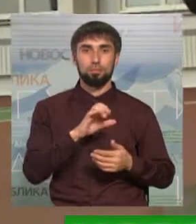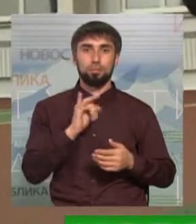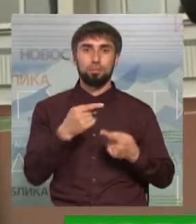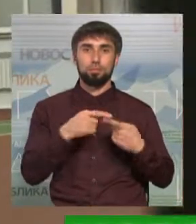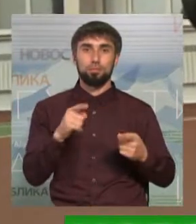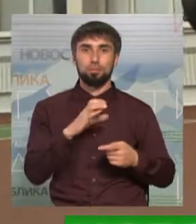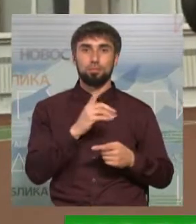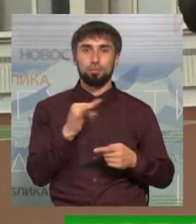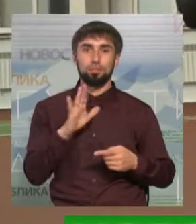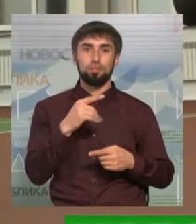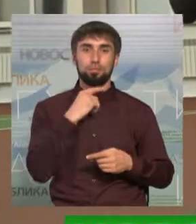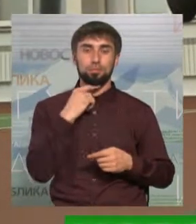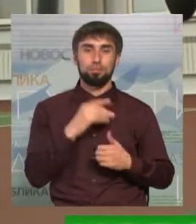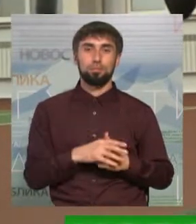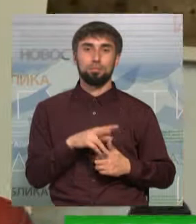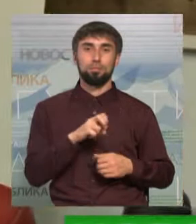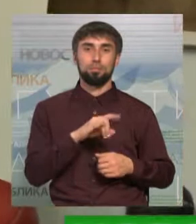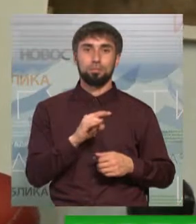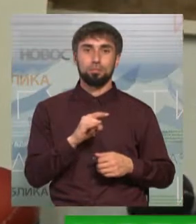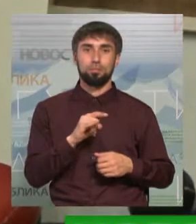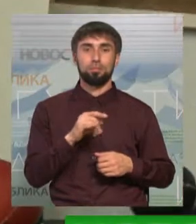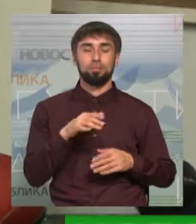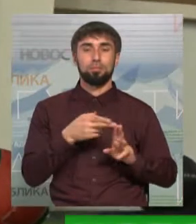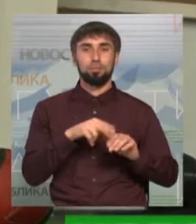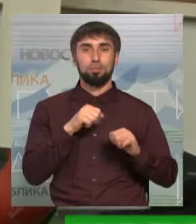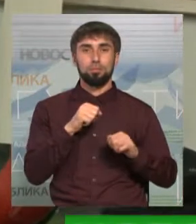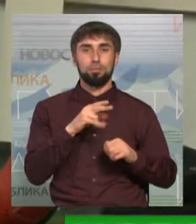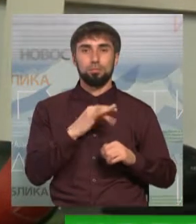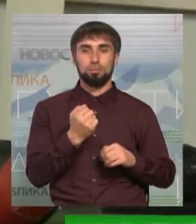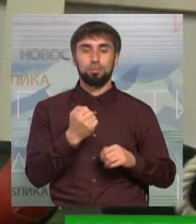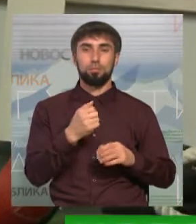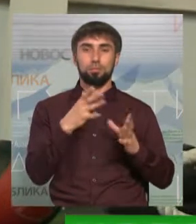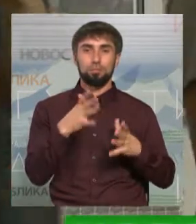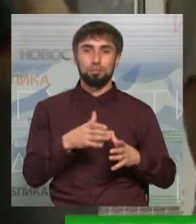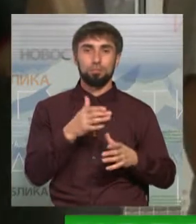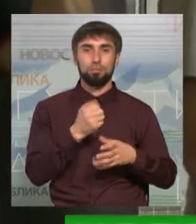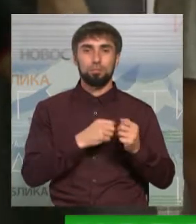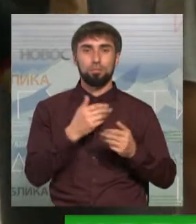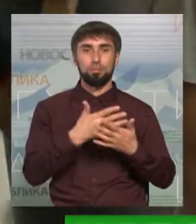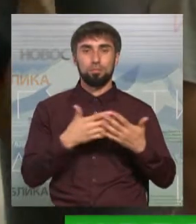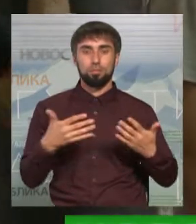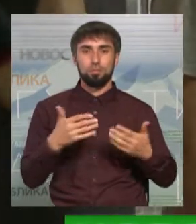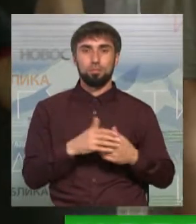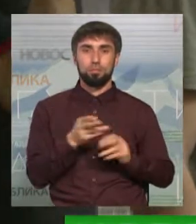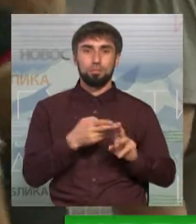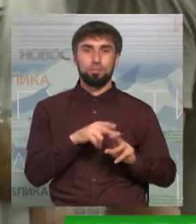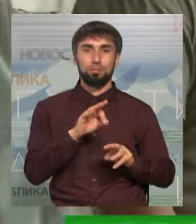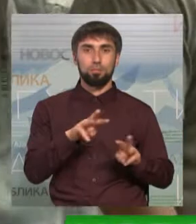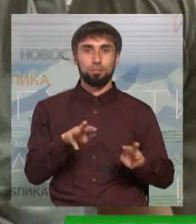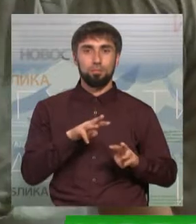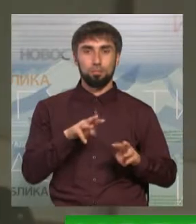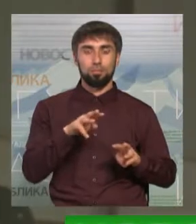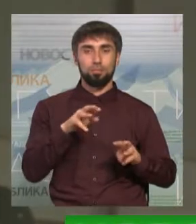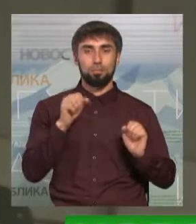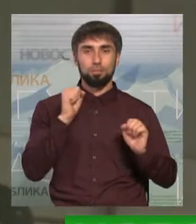других секций в Ингушетии. Лапы, боксерские груши, профессиональные мешки, весы, олимпийские грифы, канаты – все это от Министерства спорта